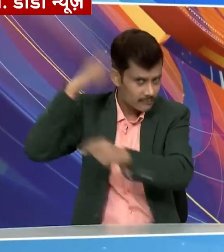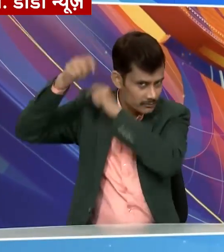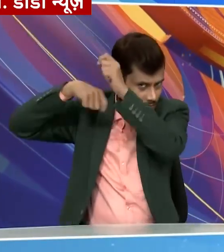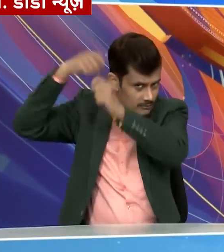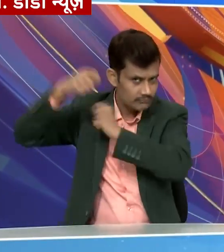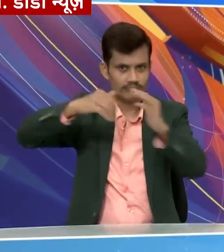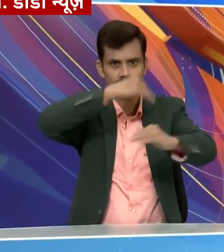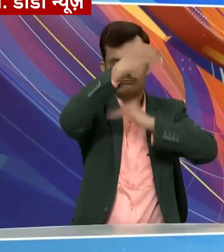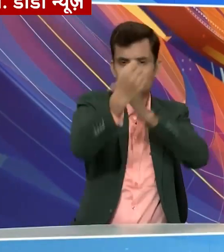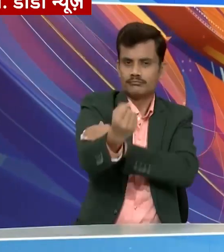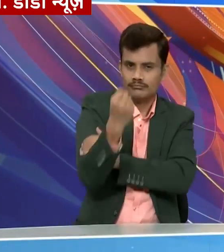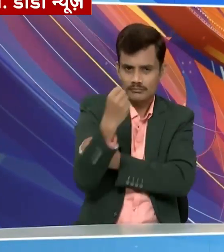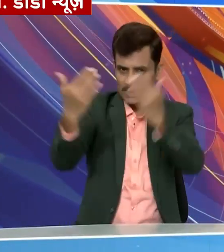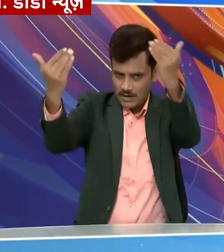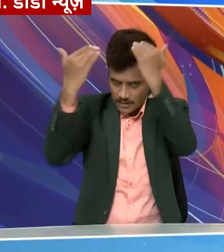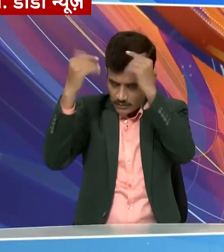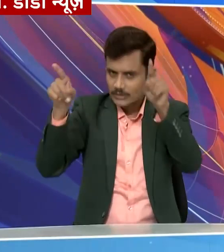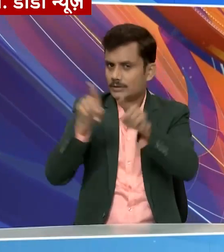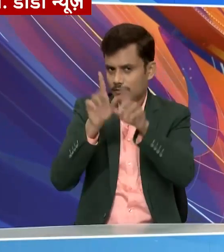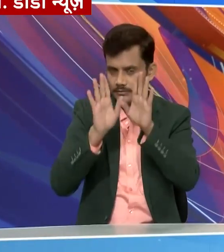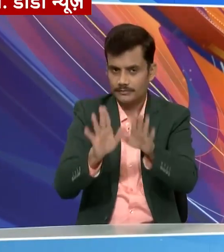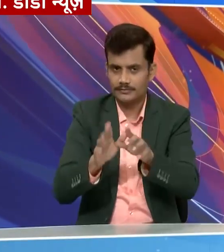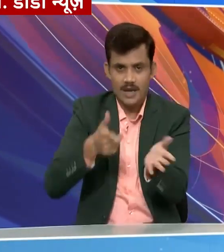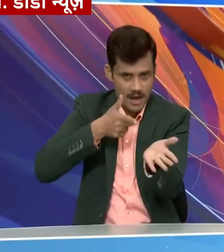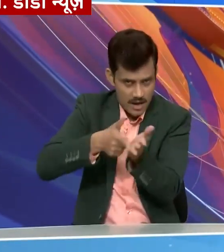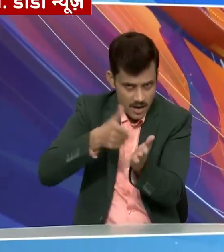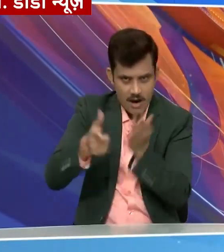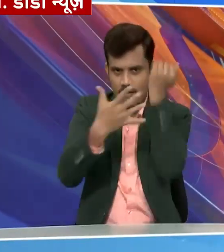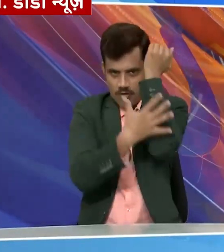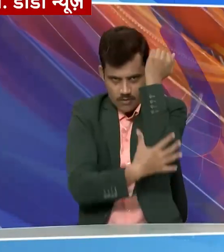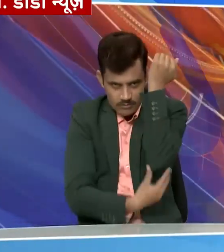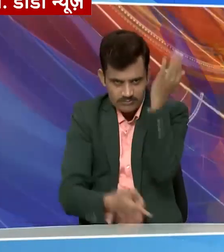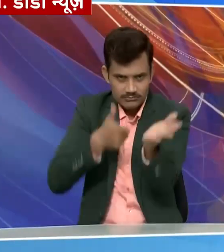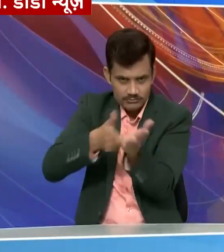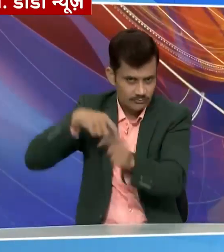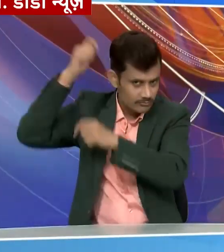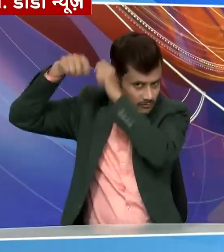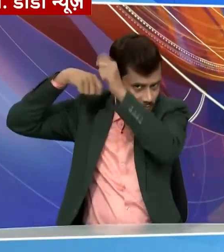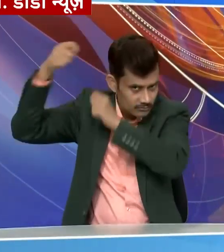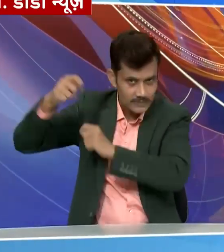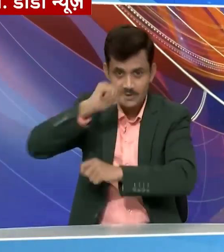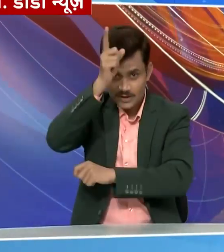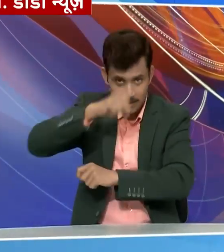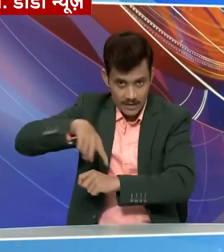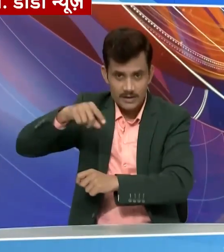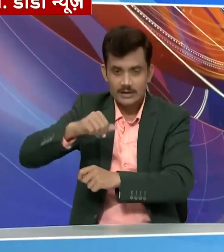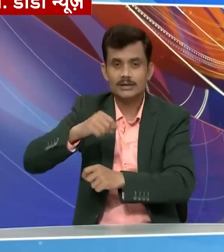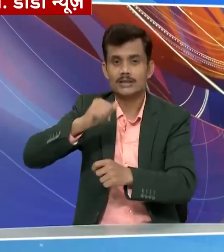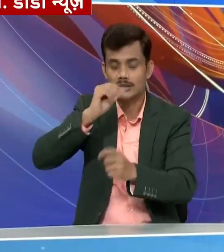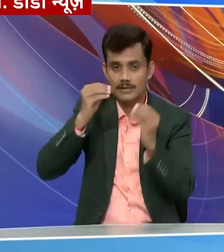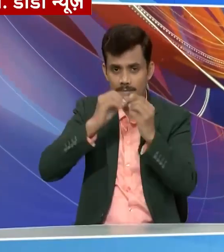लिए आपका आशीर्वाद लेने आई है। गांव, गरीब और किसान का कल्याण करना ही भाजपा सरकार